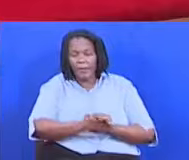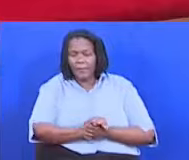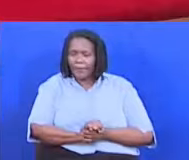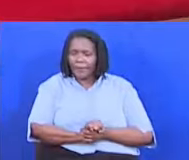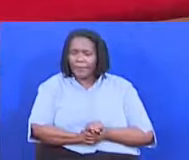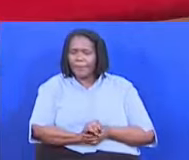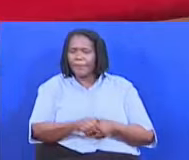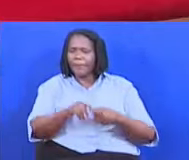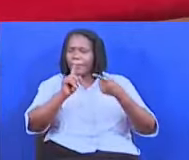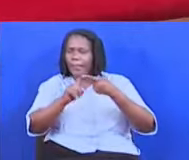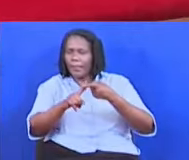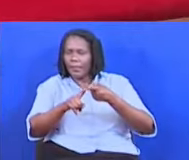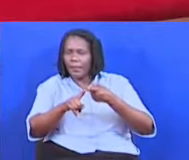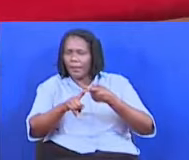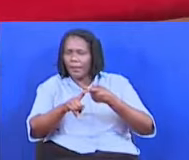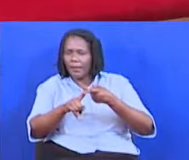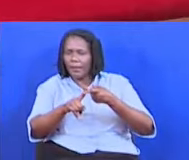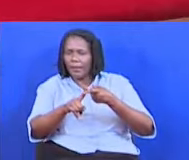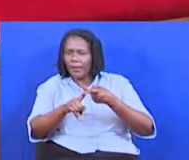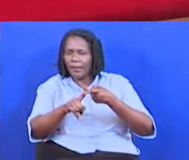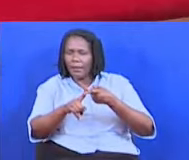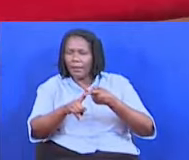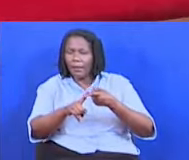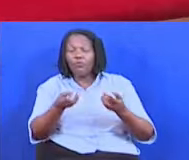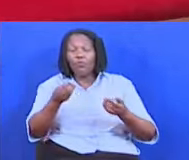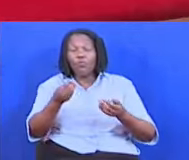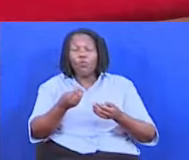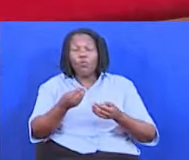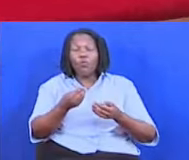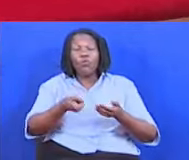ni kuongeza mauzo ya bidhaa nje,